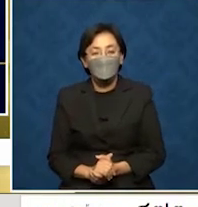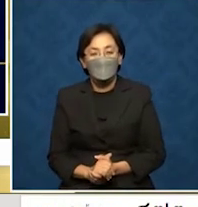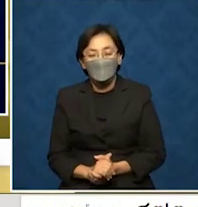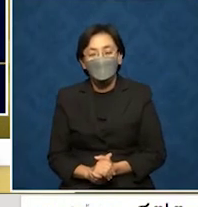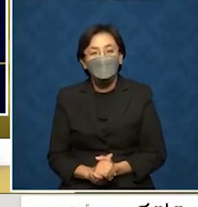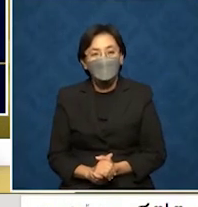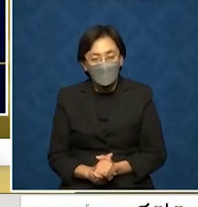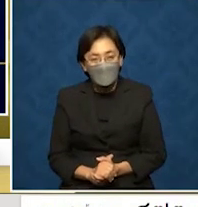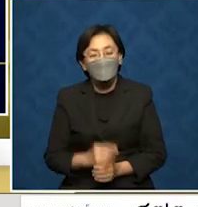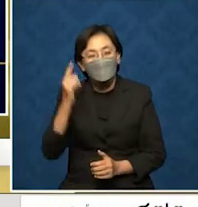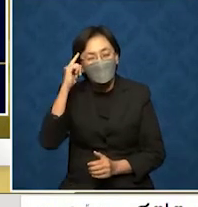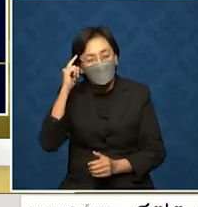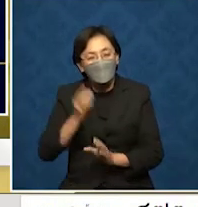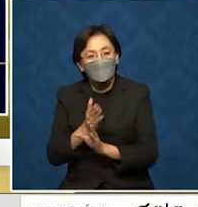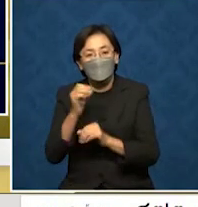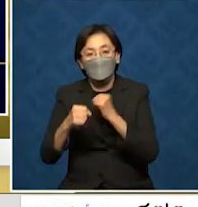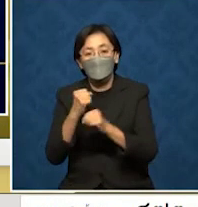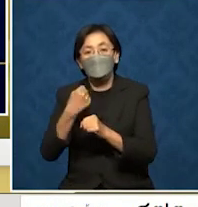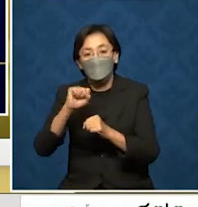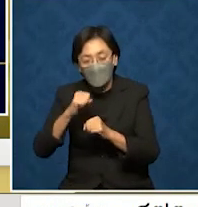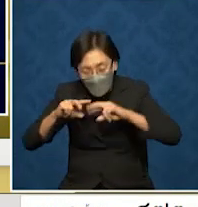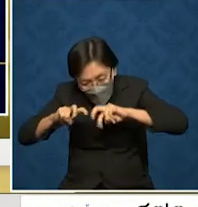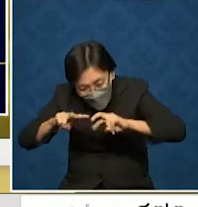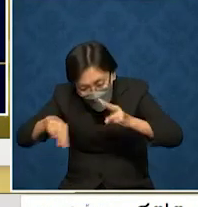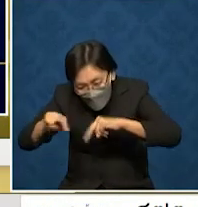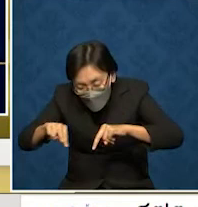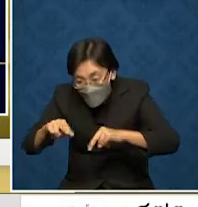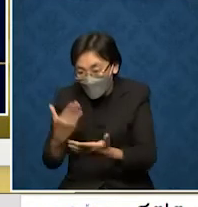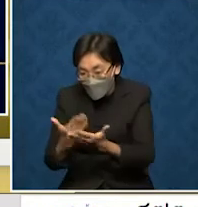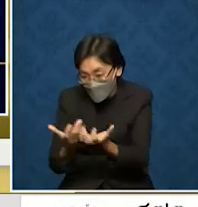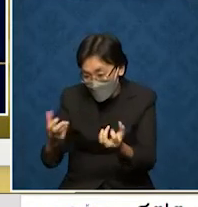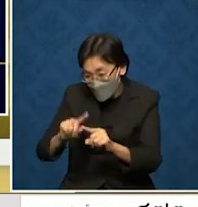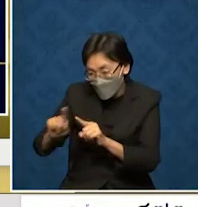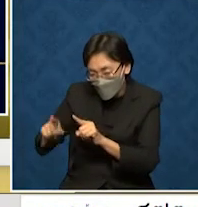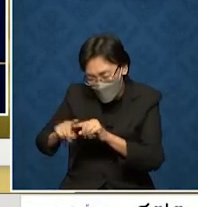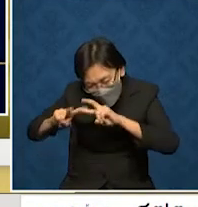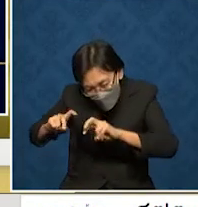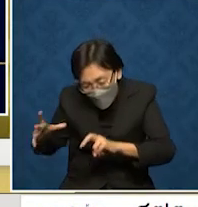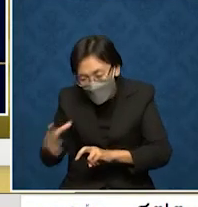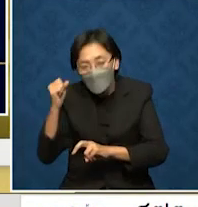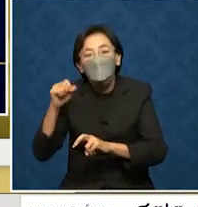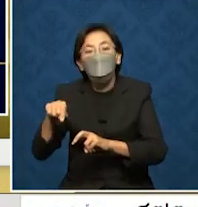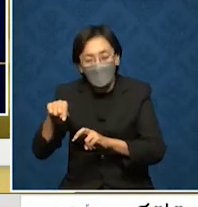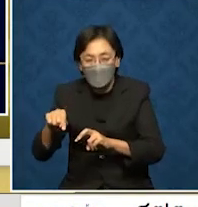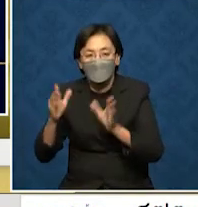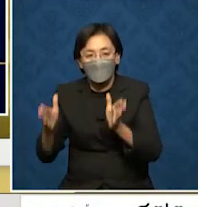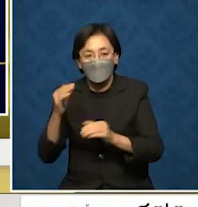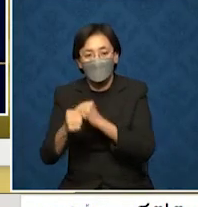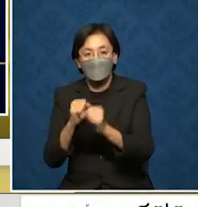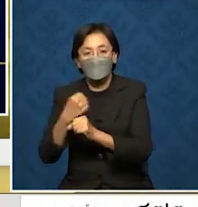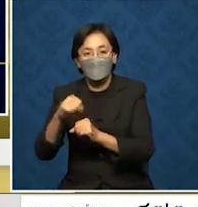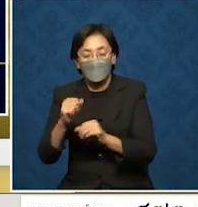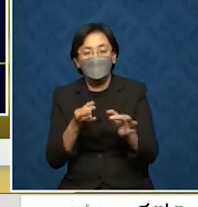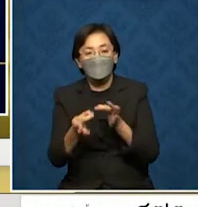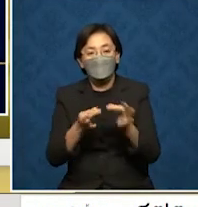เวลาไม่น้อยกว่า10ปีผมจึงขอกราบเรียนท่านประธานเพื่อสมาชิกและพี่น้